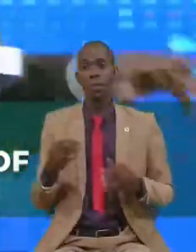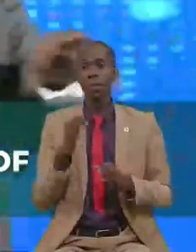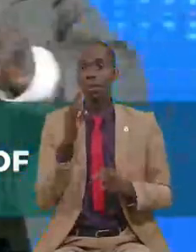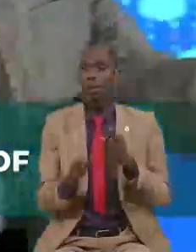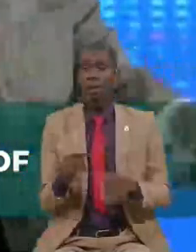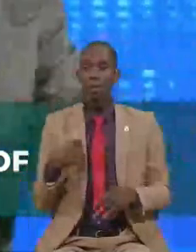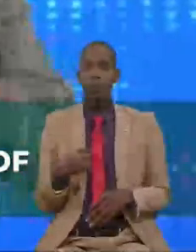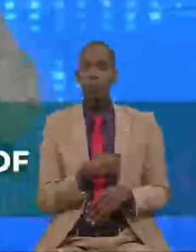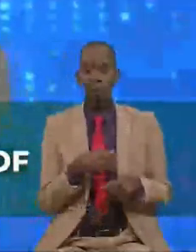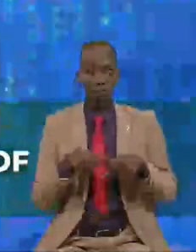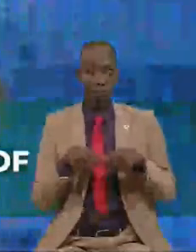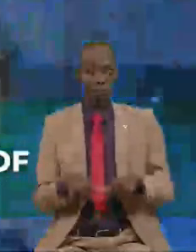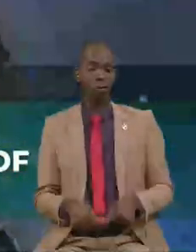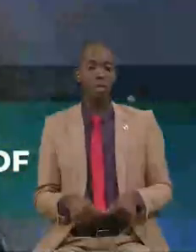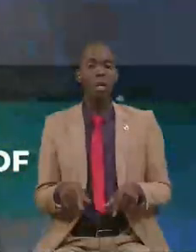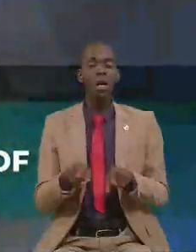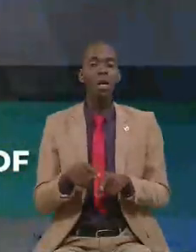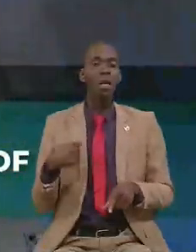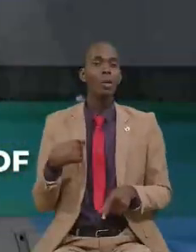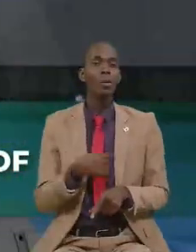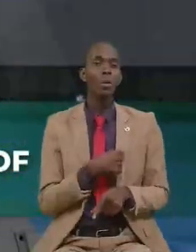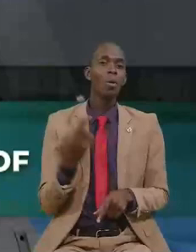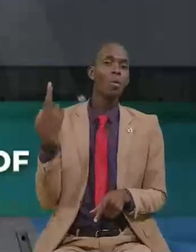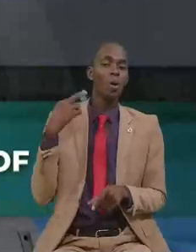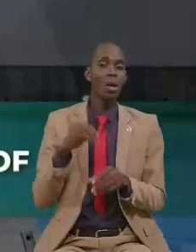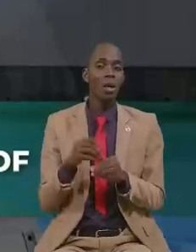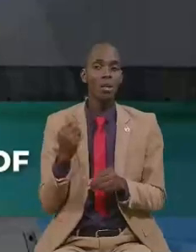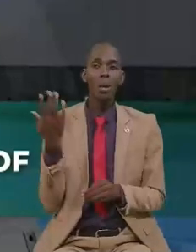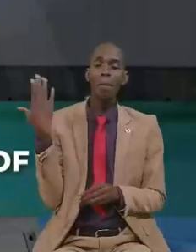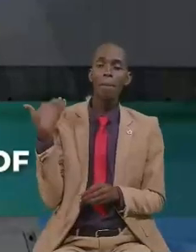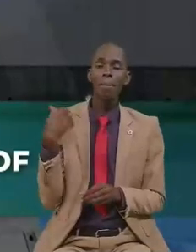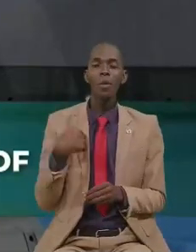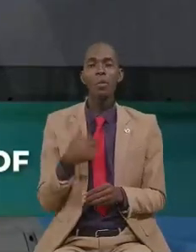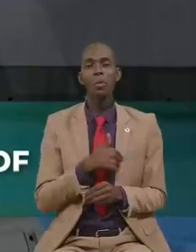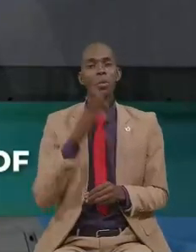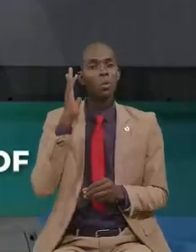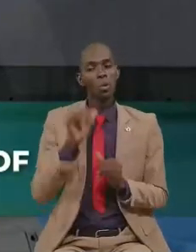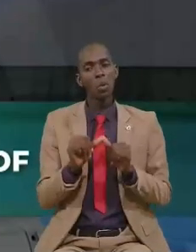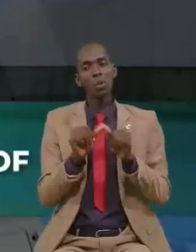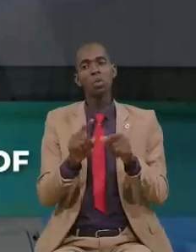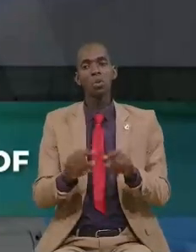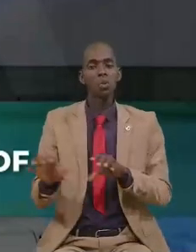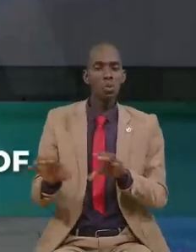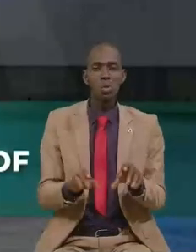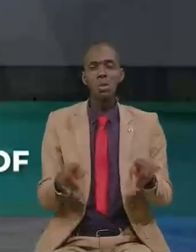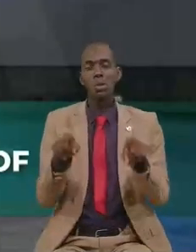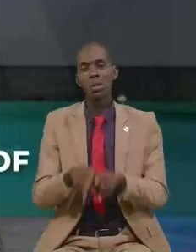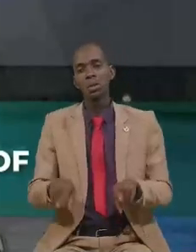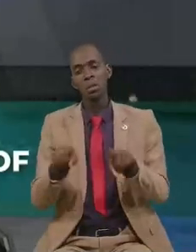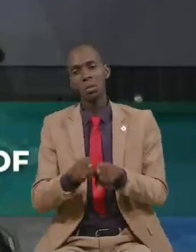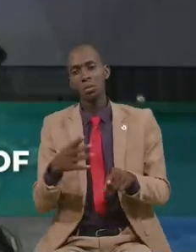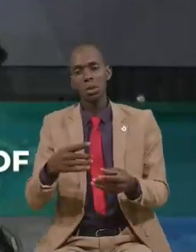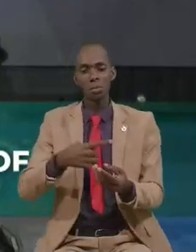demeurons tels que nous étions, nous ferions les mêmes choses en train de tourner en rond.